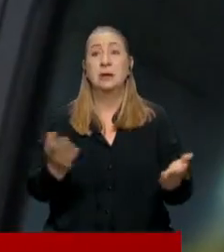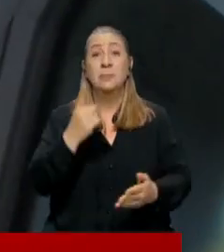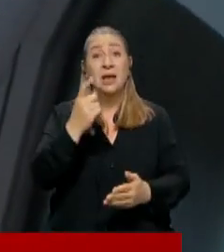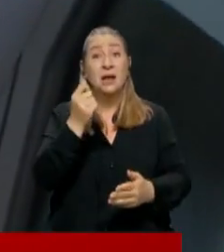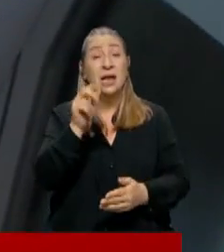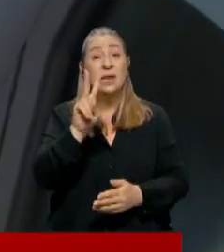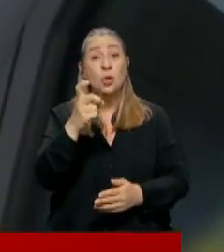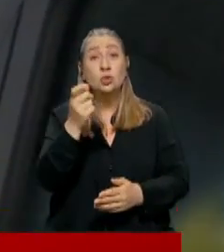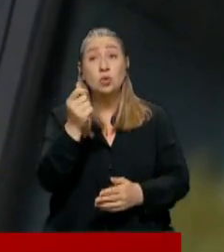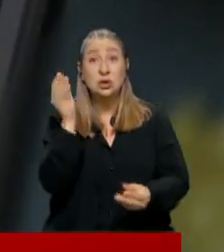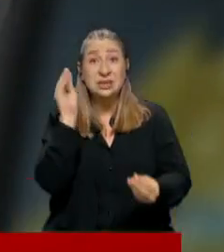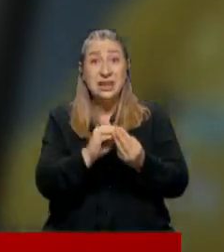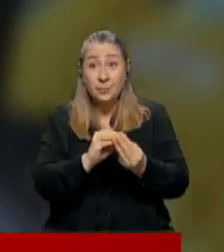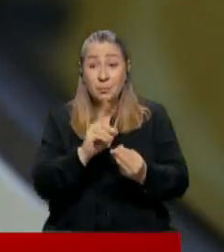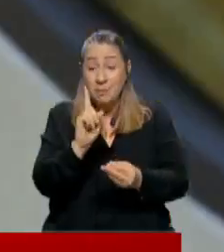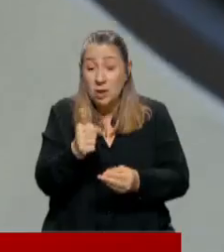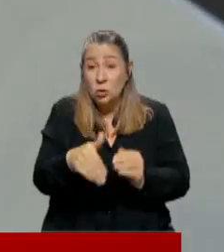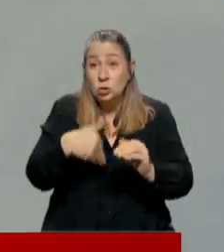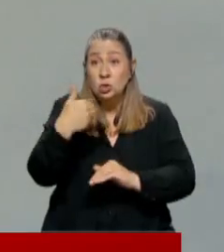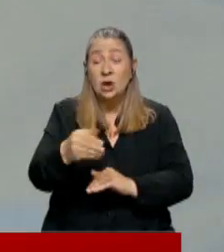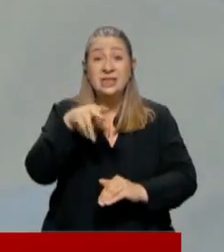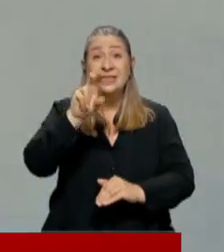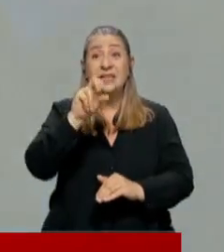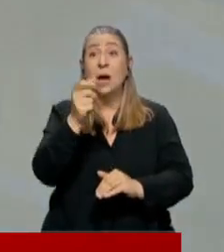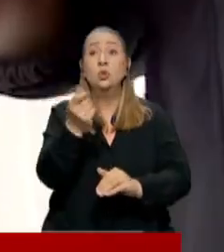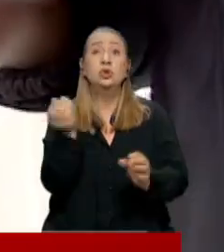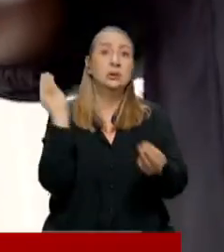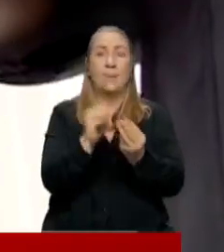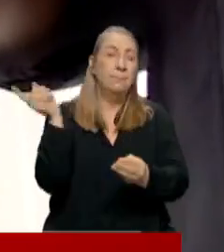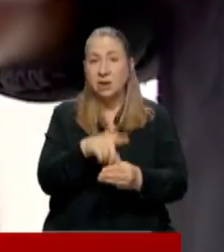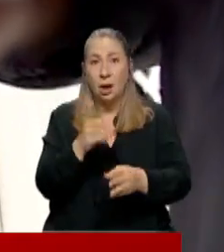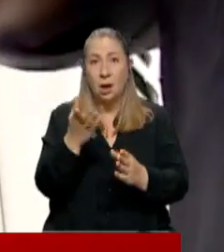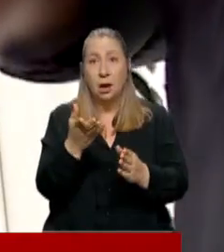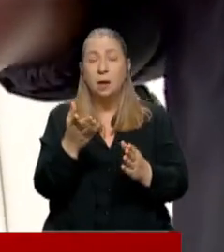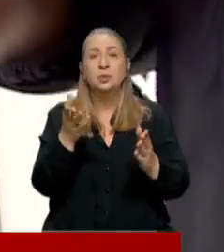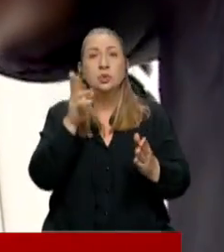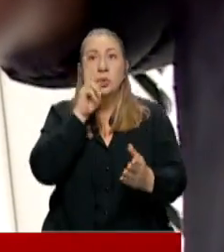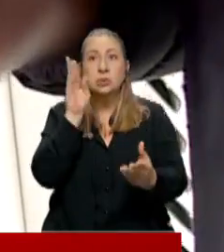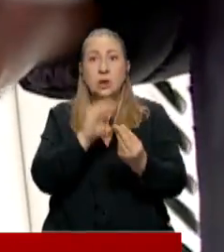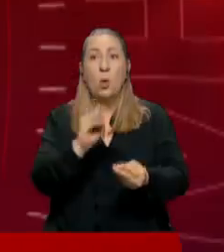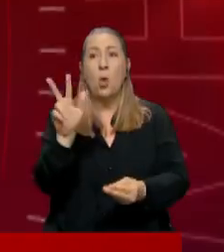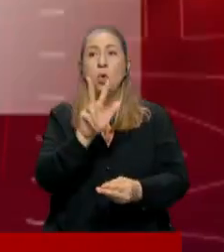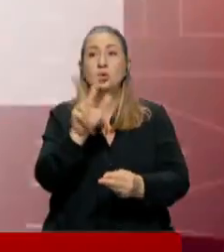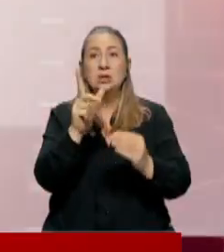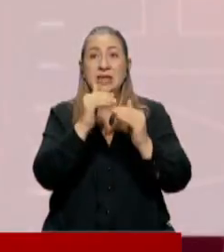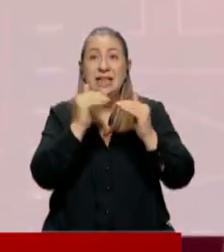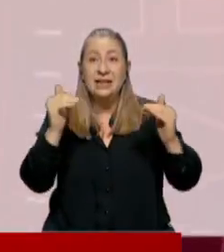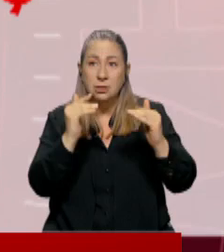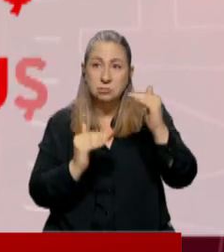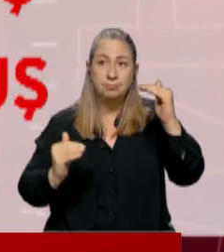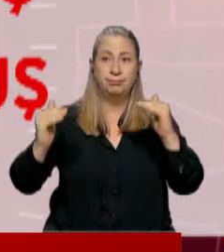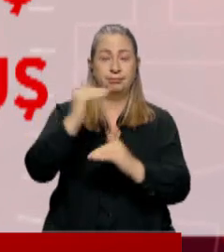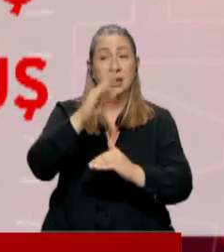1 lira 29 kuruşluk zamdan bir gün sonra 80 kuruş daha zam geldi motorine. Son zamla 30 lira sınırı da aşılmış